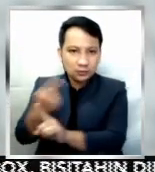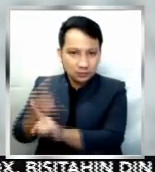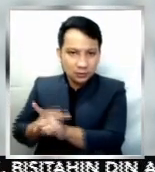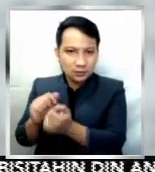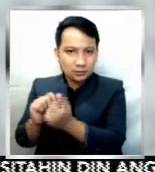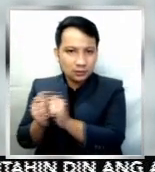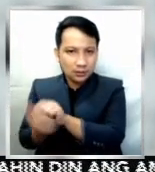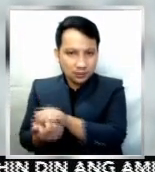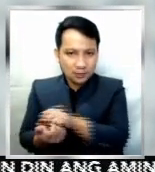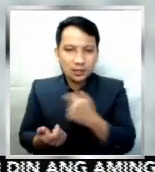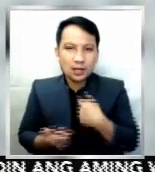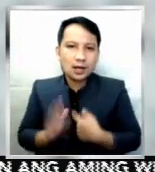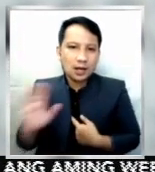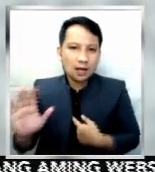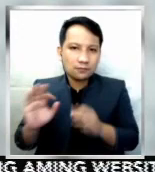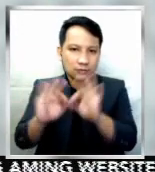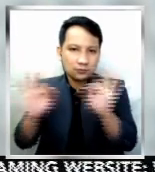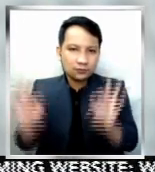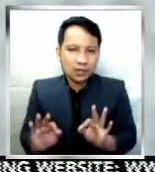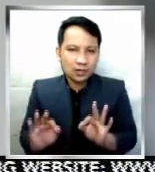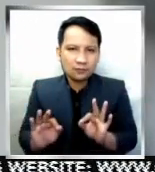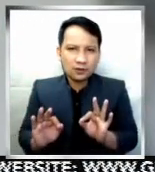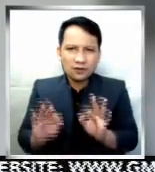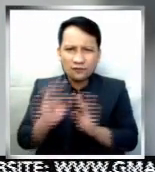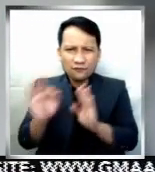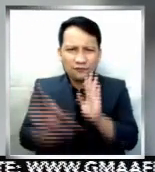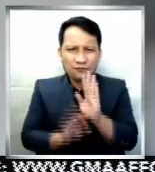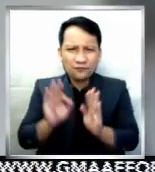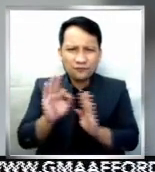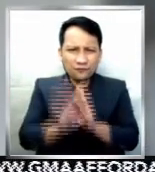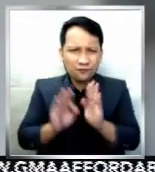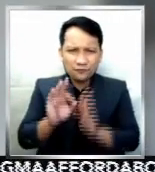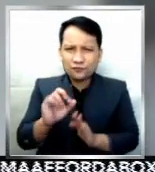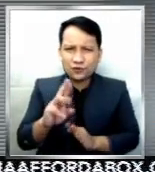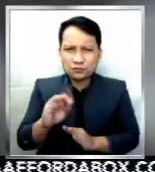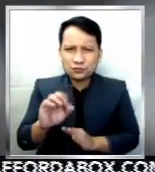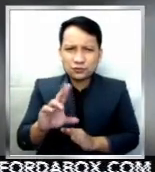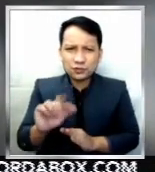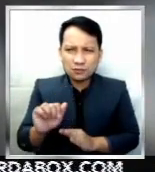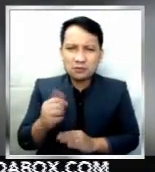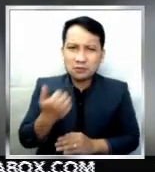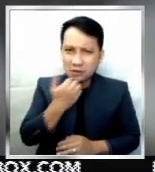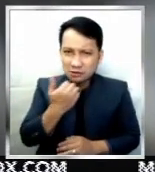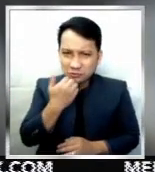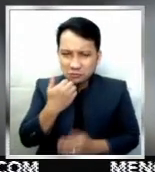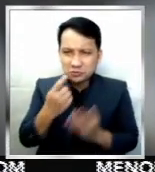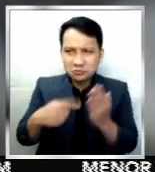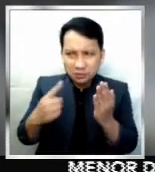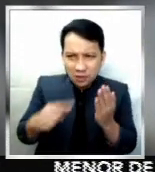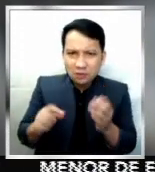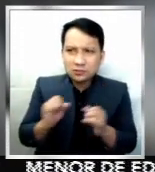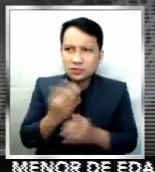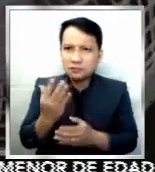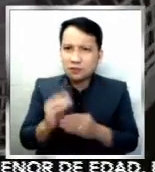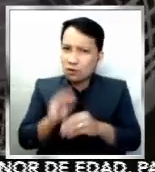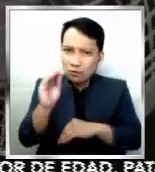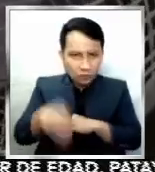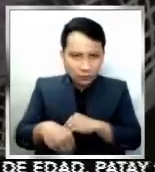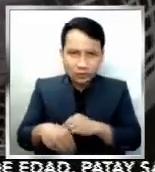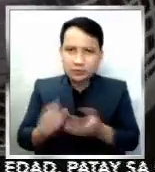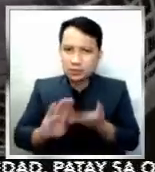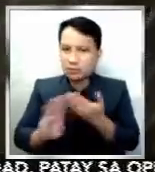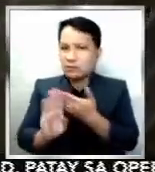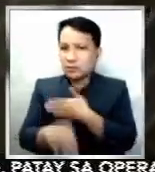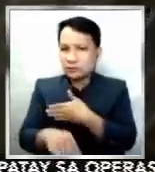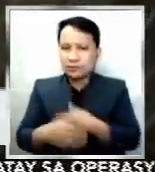mayroon nagpagkakamali sa kanilang kalkulasyon, yun, iko-correct yun. Tapos kung may sumobra, ipababalik yun. Pero